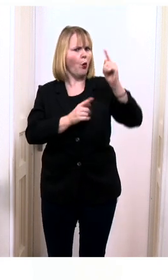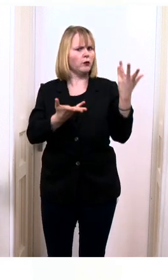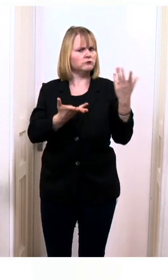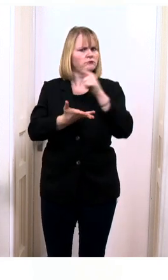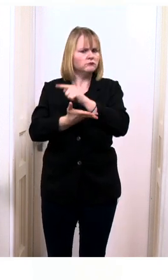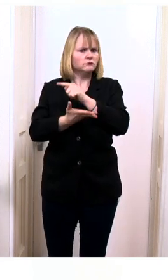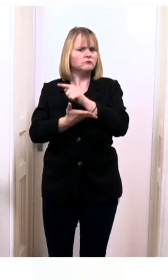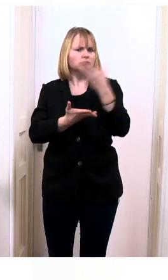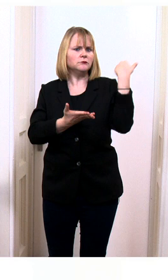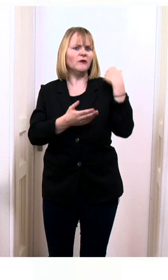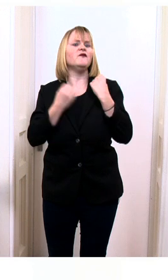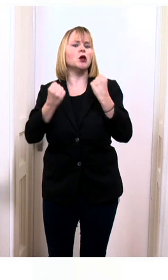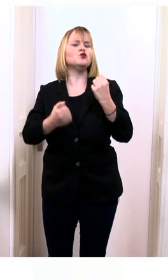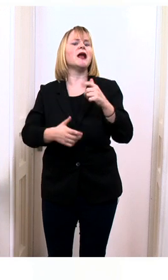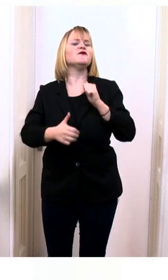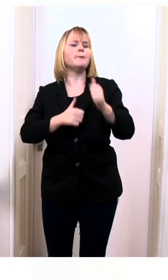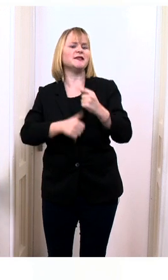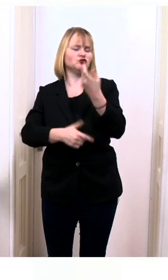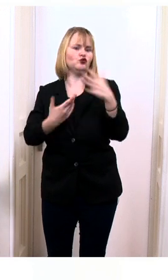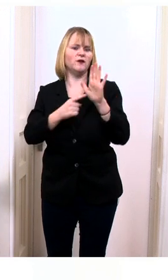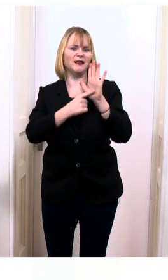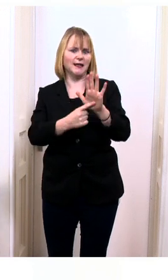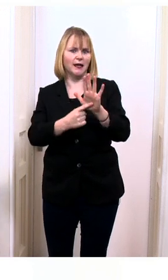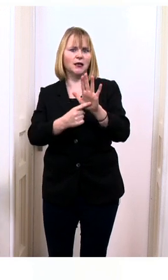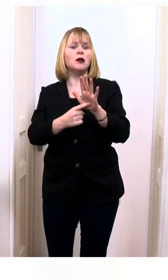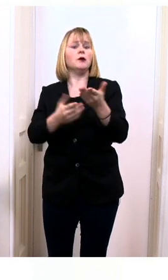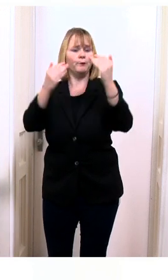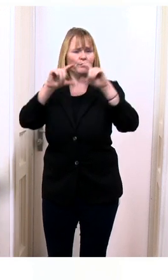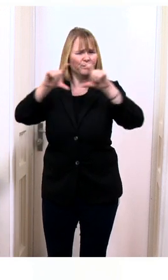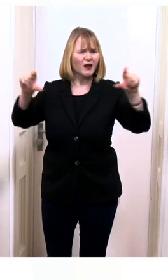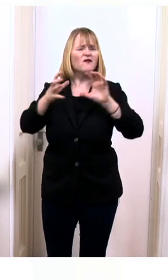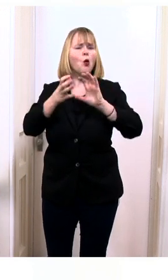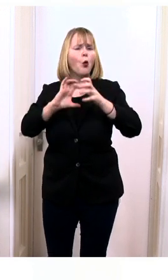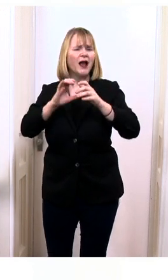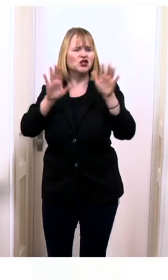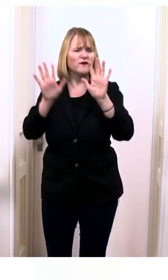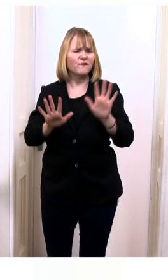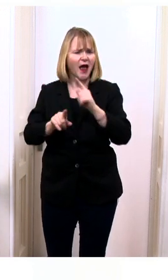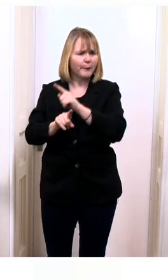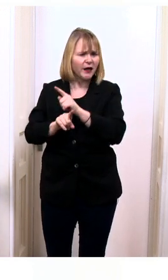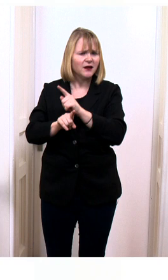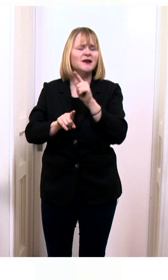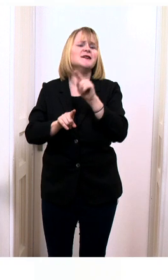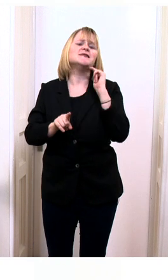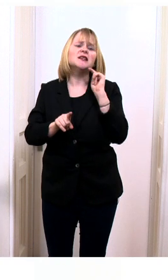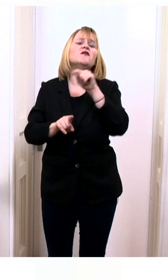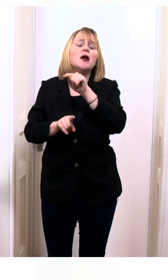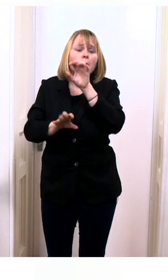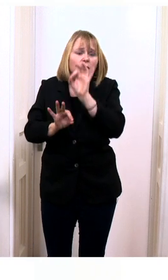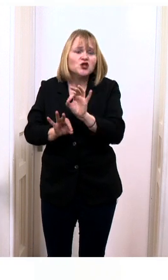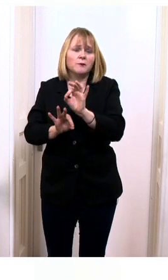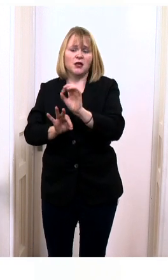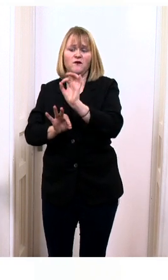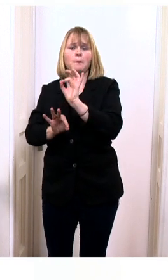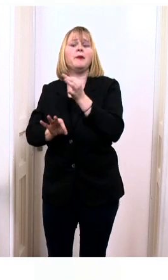Gesundheitsminister bereits gezeigt. Die orangen Leistungen waren schon immer die Leistungen, die für direkt betroffene